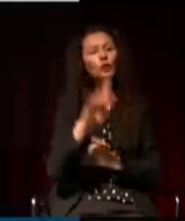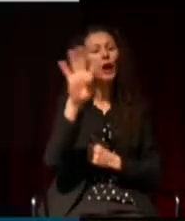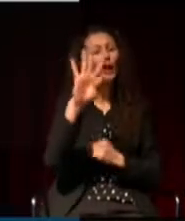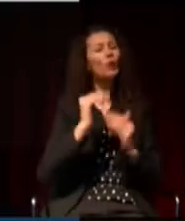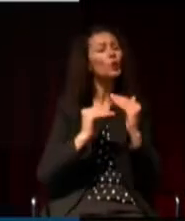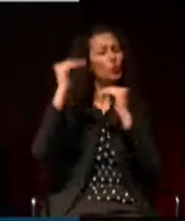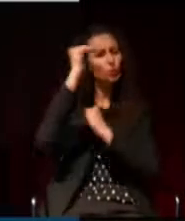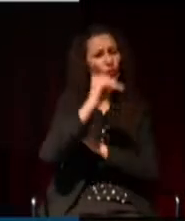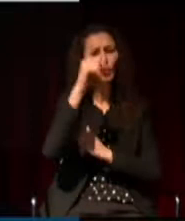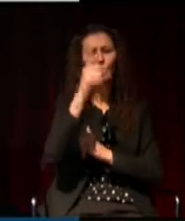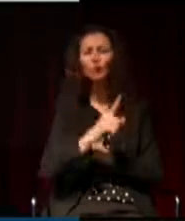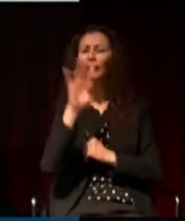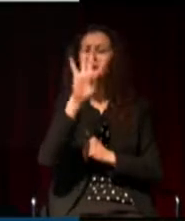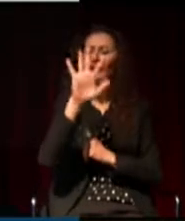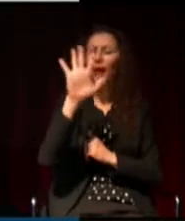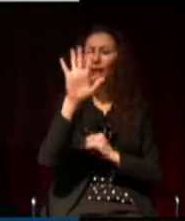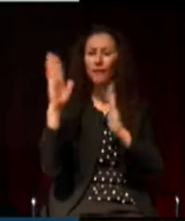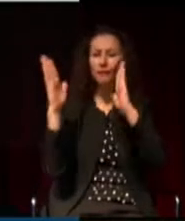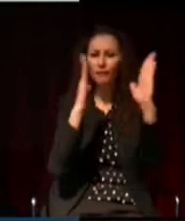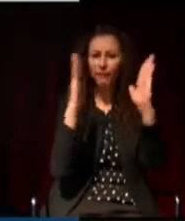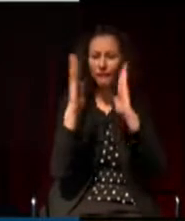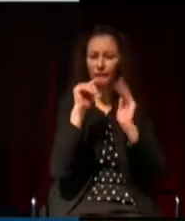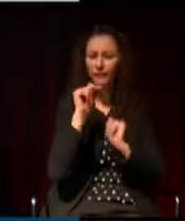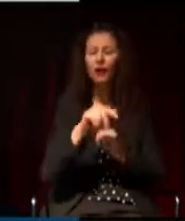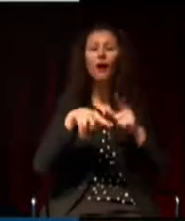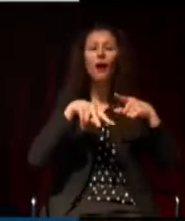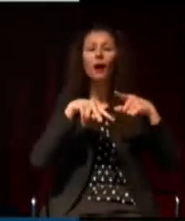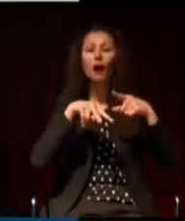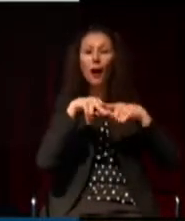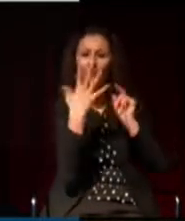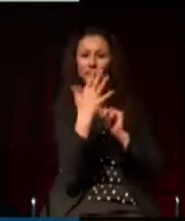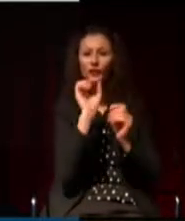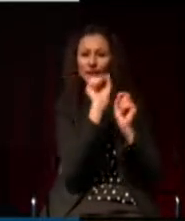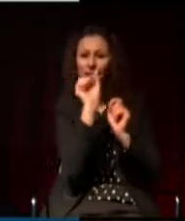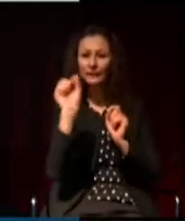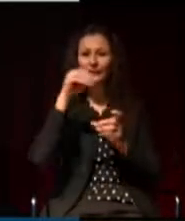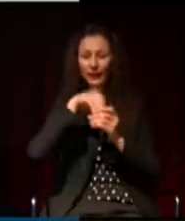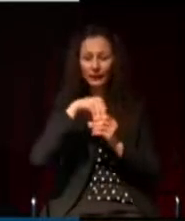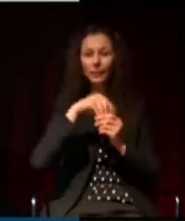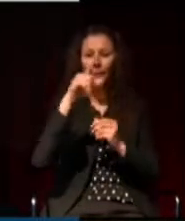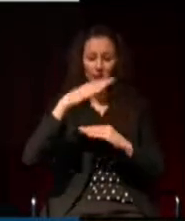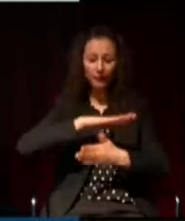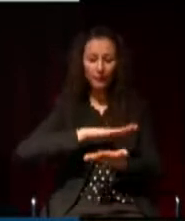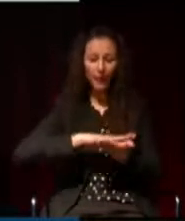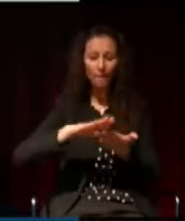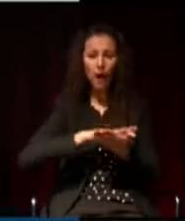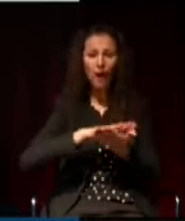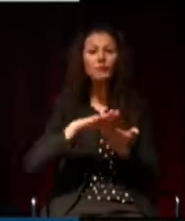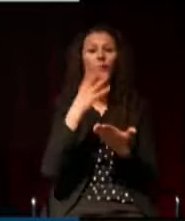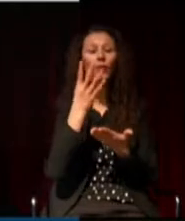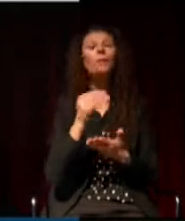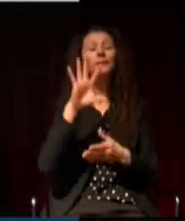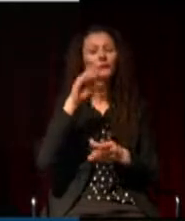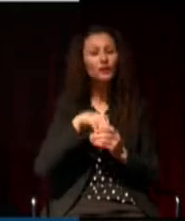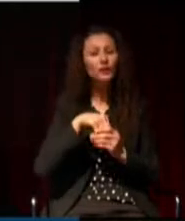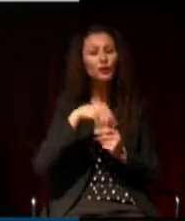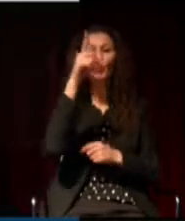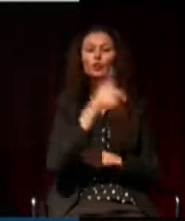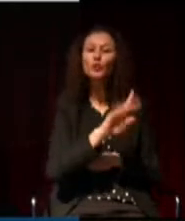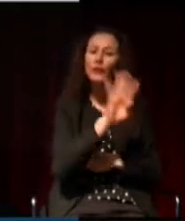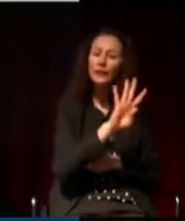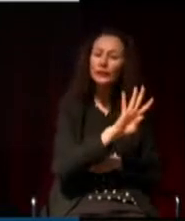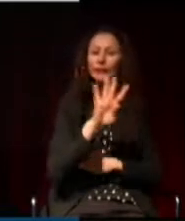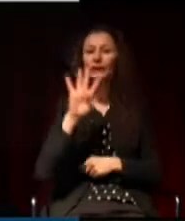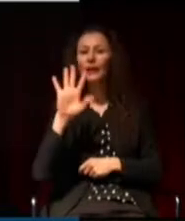%40'ın üzerinde %50-40 arasındaki A5 yazıldığı için, bir taban alanı getirmediği için